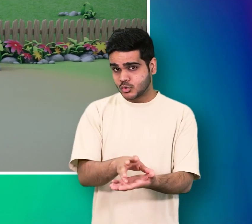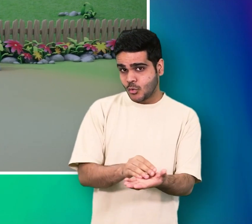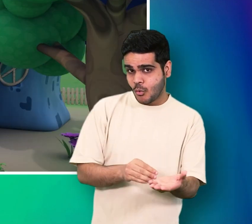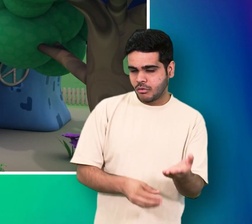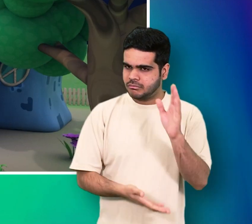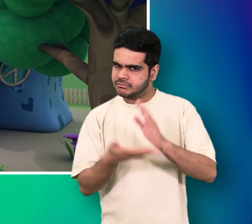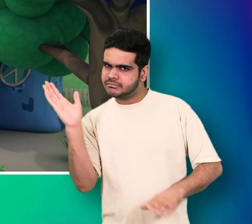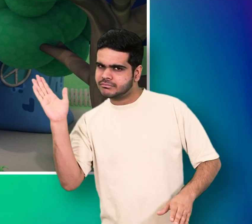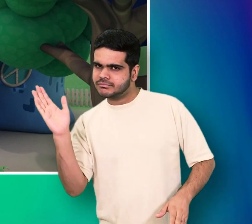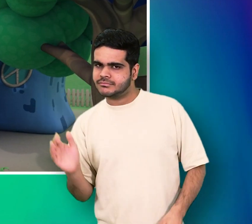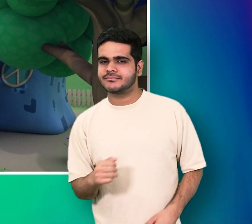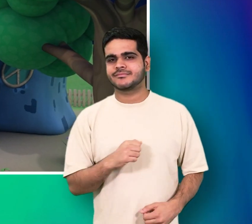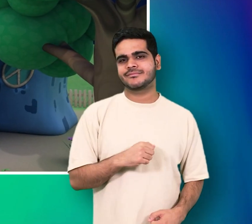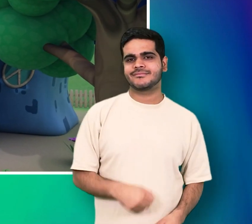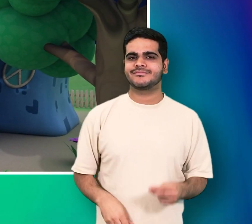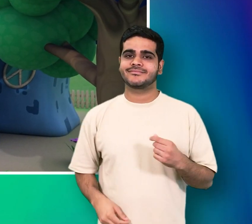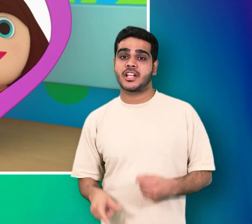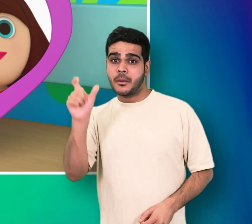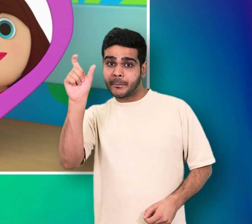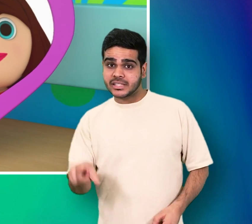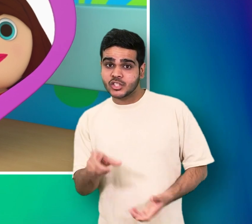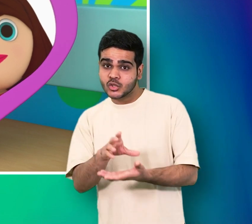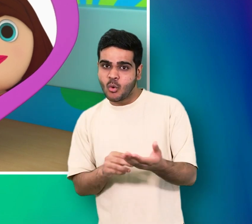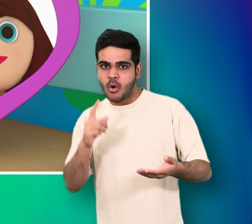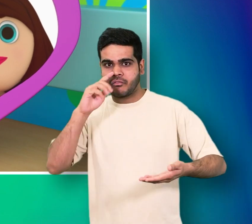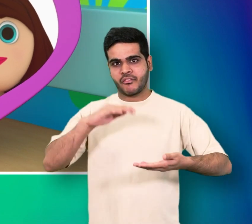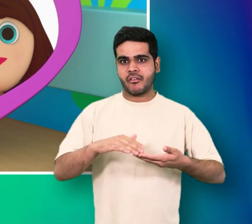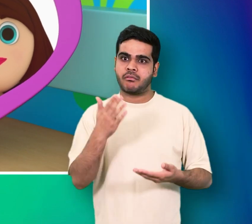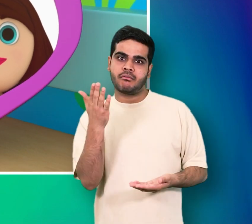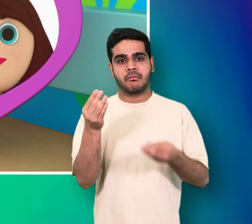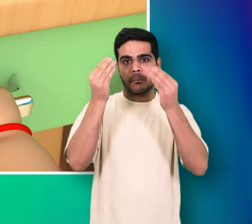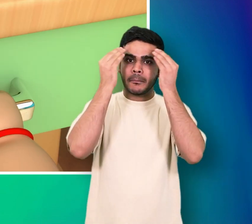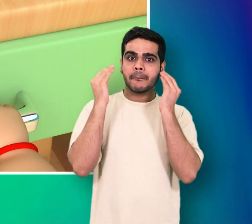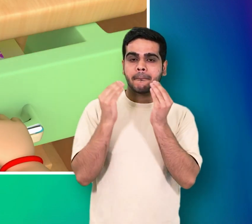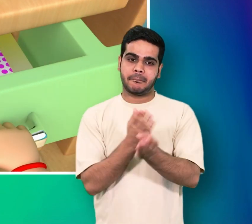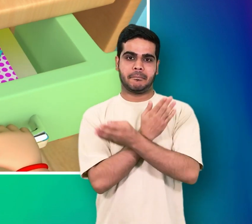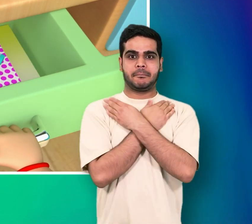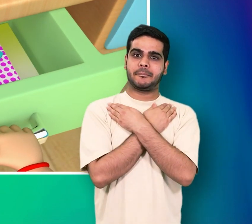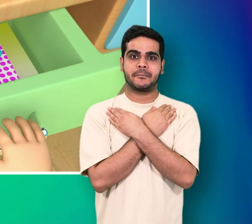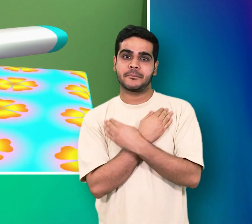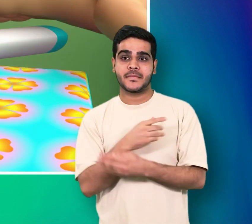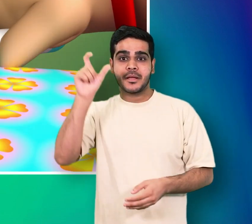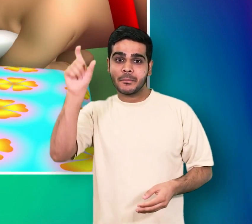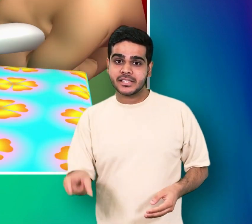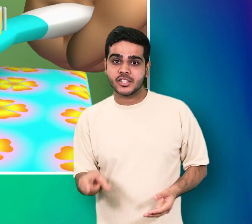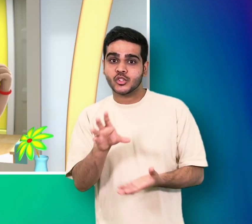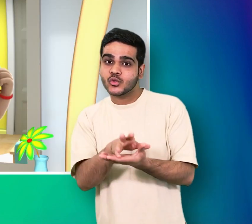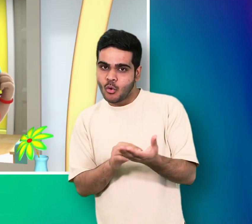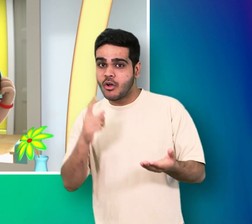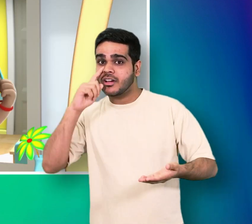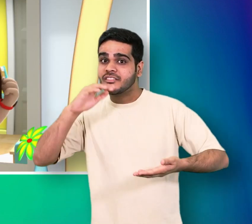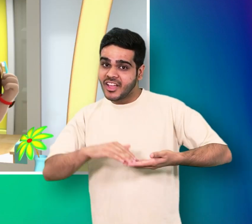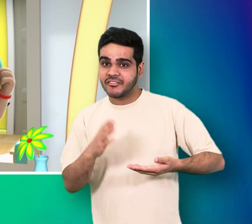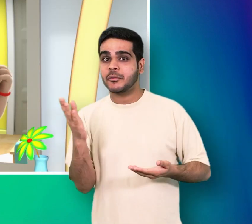थी, सज सवर के बैठी थी। चोर की बीवी ऐसी थी, सज सवर के बैठी थी। चोर